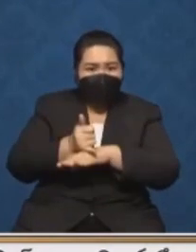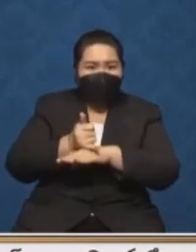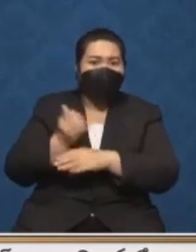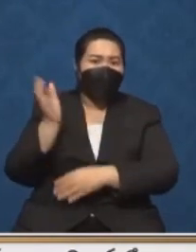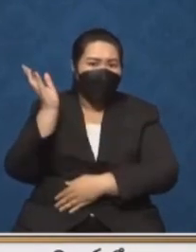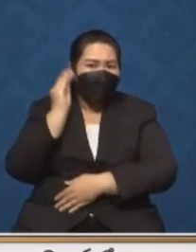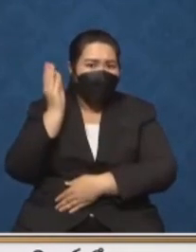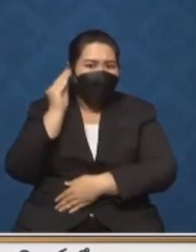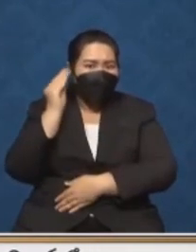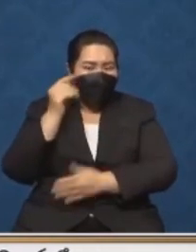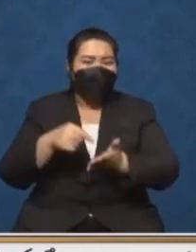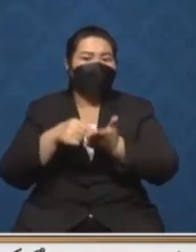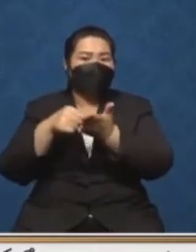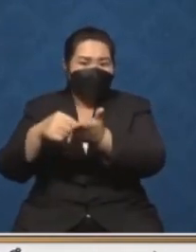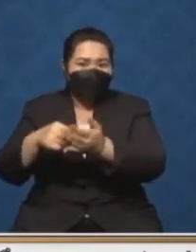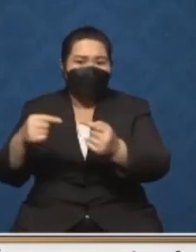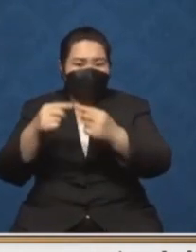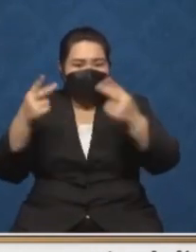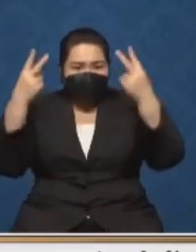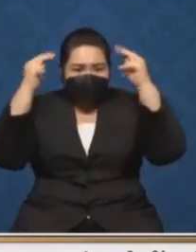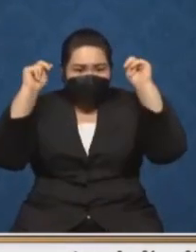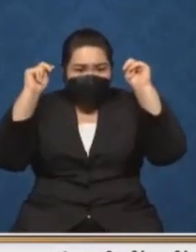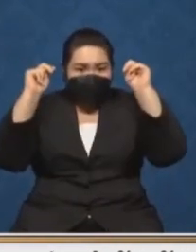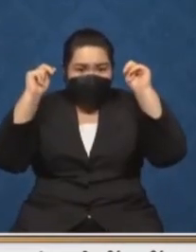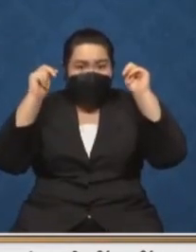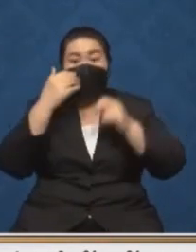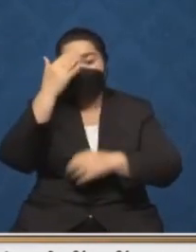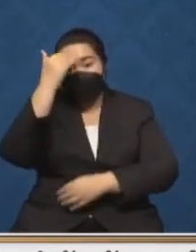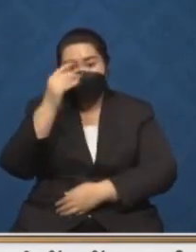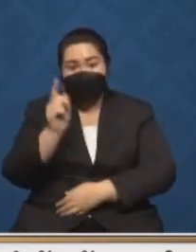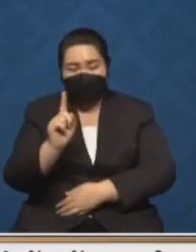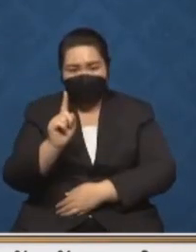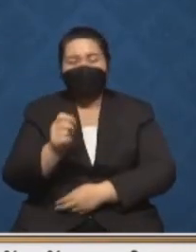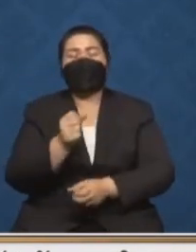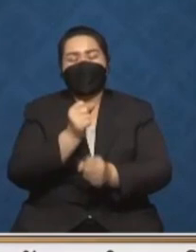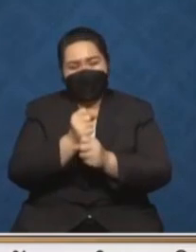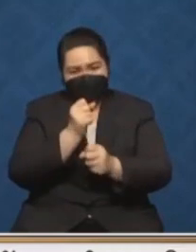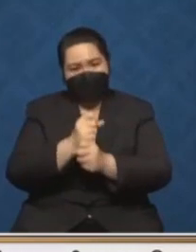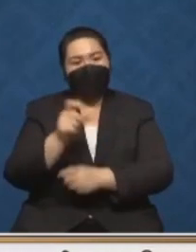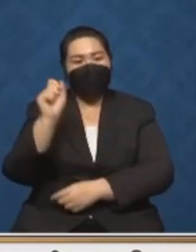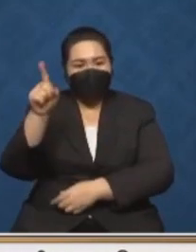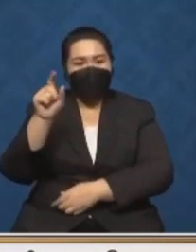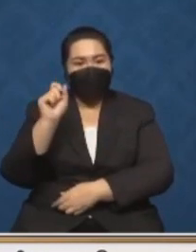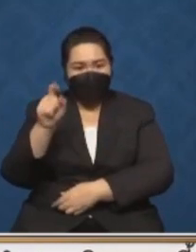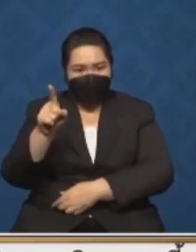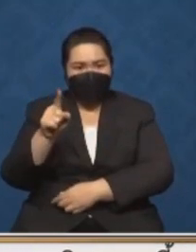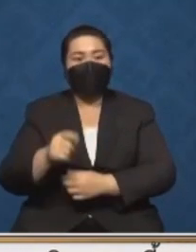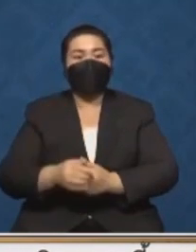แล้วต้นำไปบอกในโยกด้วย เพราะต้องเดิมนื่นการอย่างเรงดวน